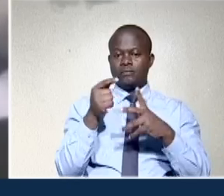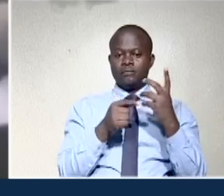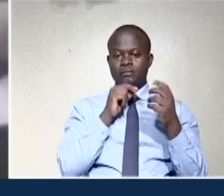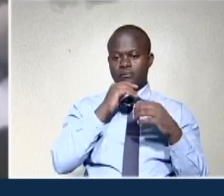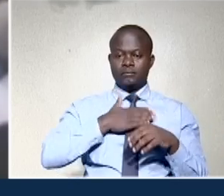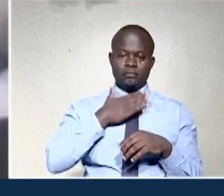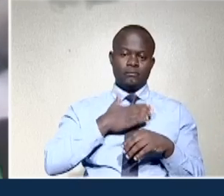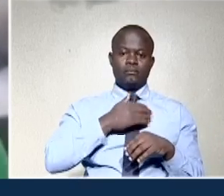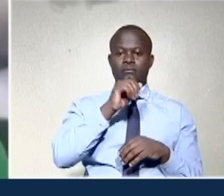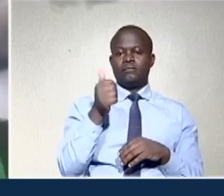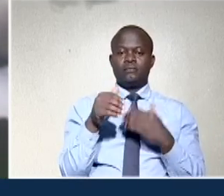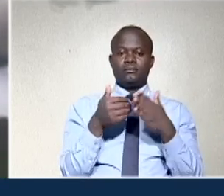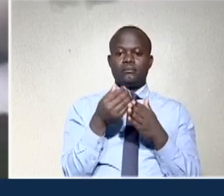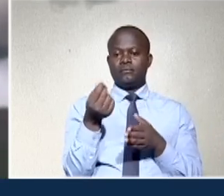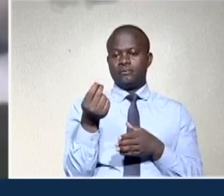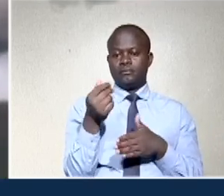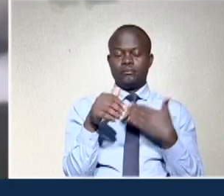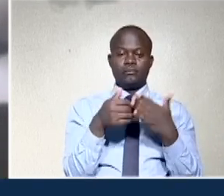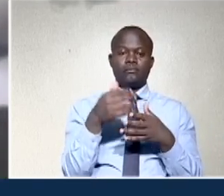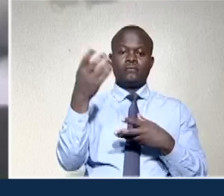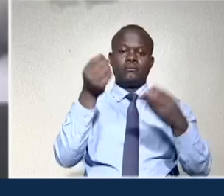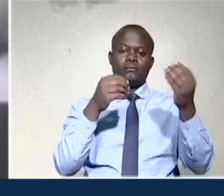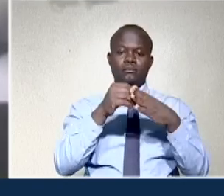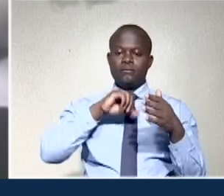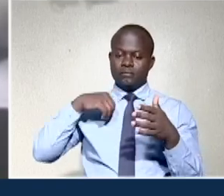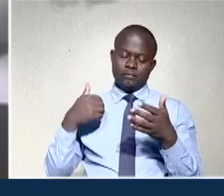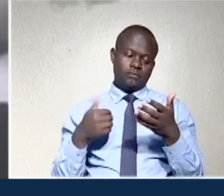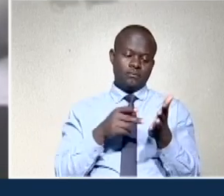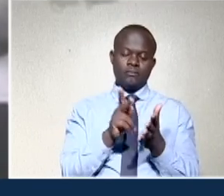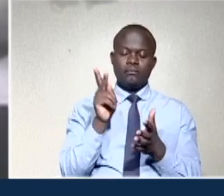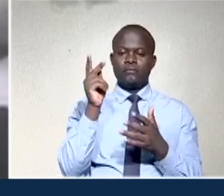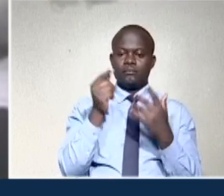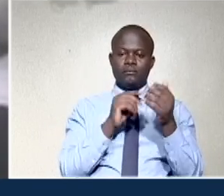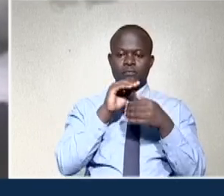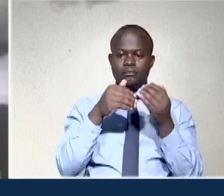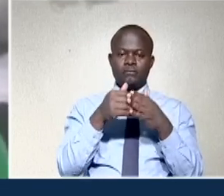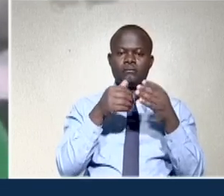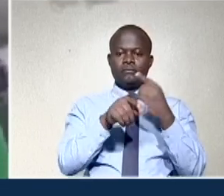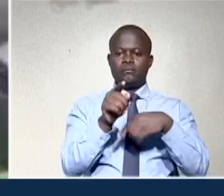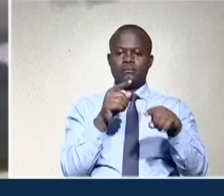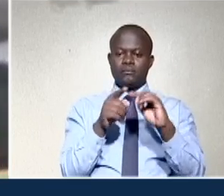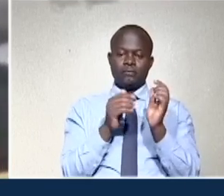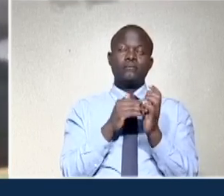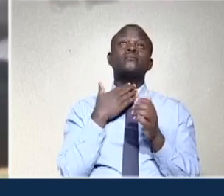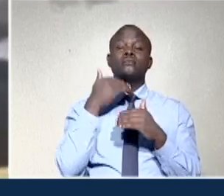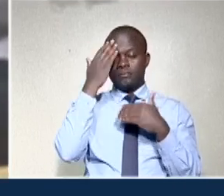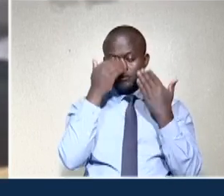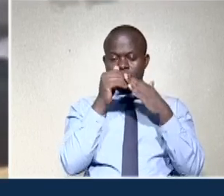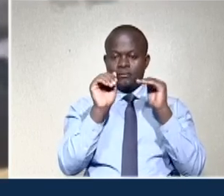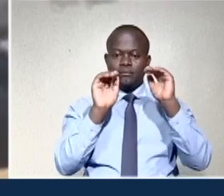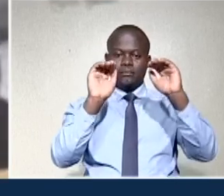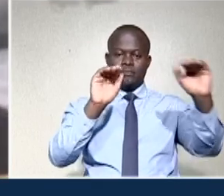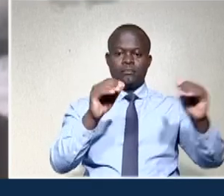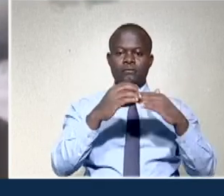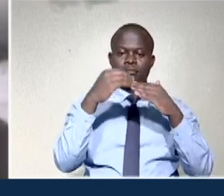banenga abandi ngo hari amafaranga yandi banze kwishyura. Ibyo byose biri mu byo bashinjwa. Rero twashatse kugira ngo tubaze